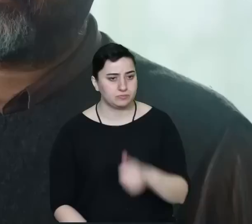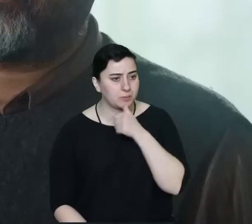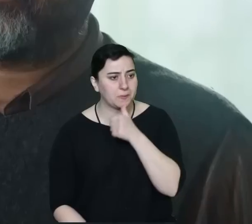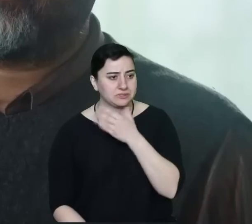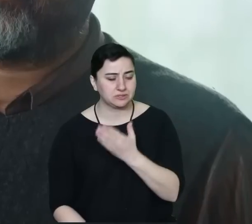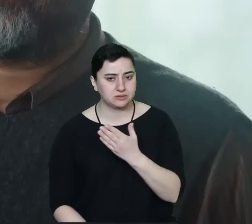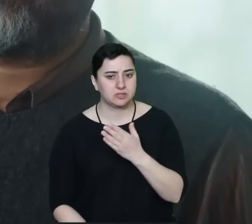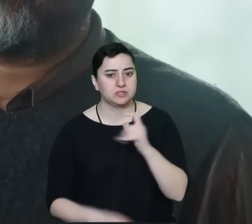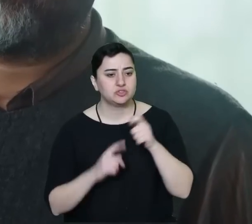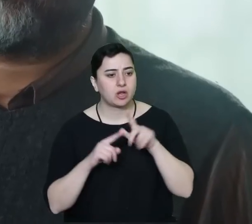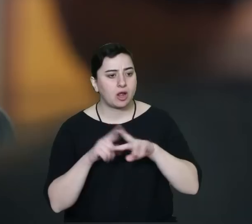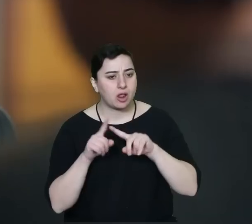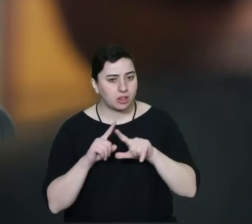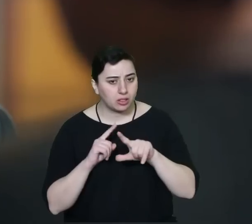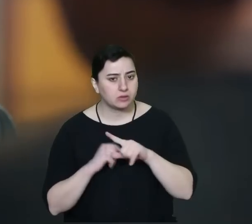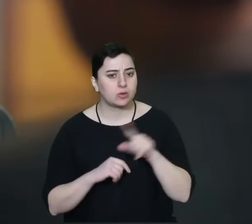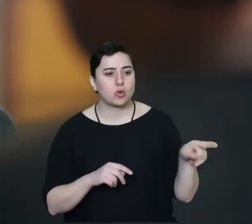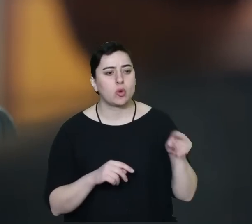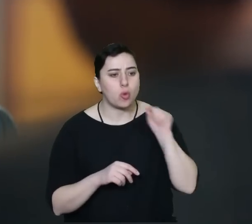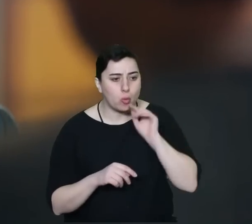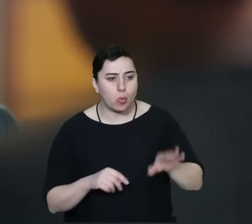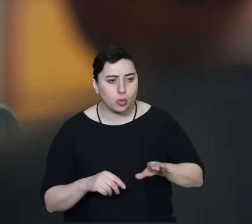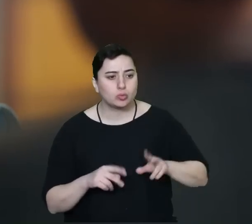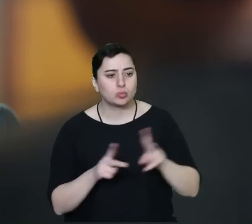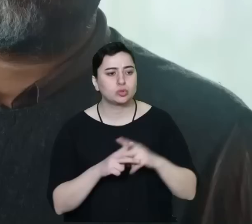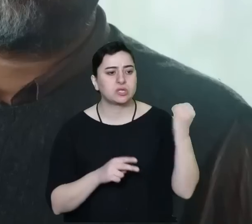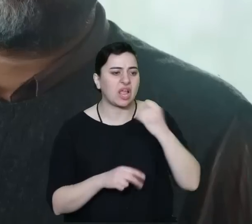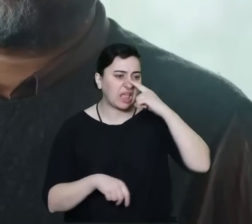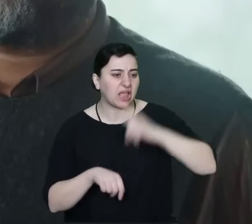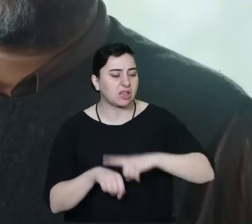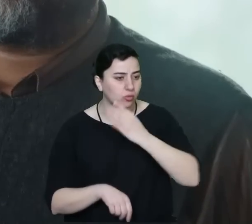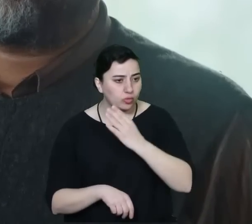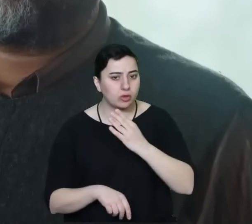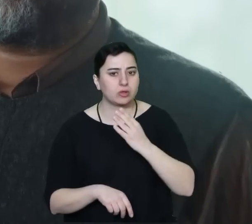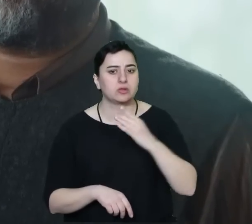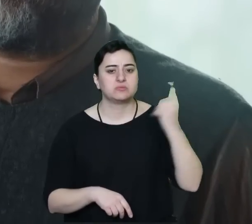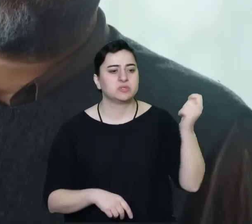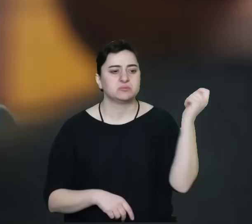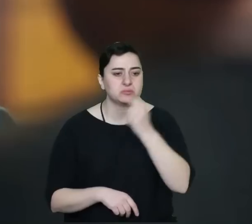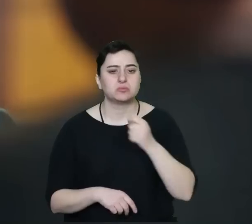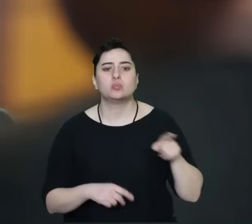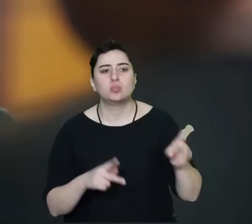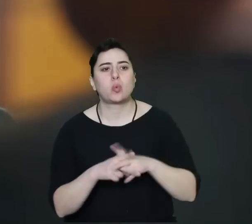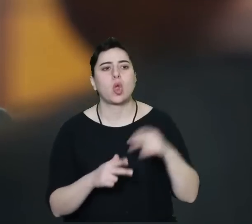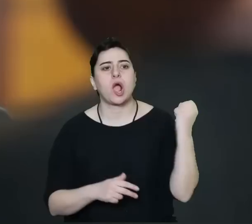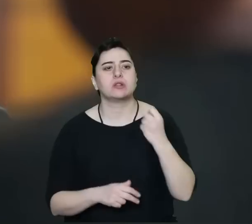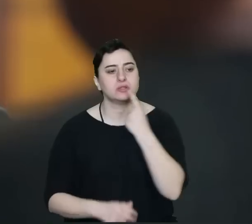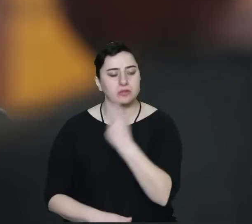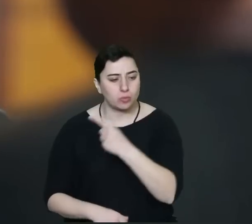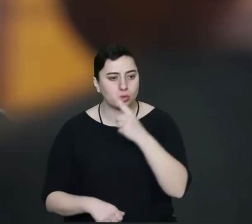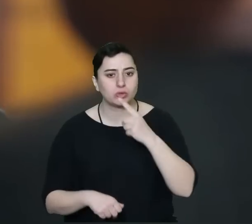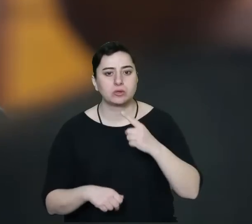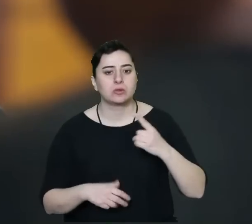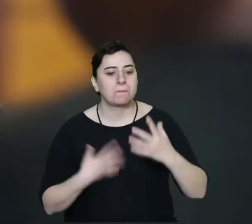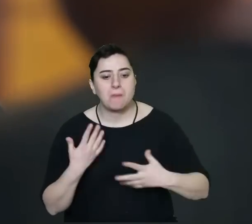Babası. Celal Usta. Oğlunun bir polis katili olduğuna inanmış. Adamın biri gelmiş senin oğlun polis katili demiş. O da